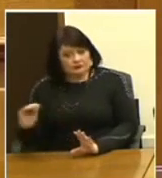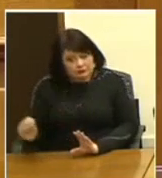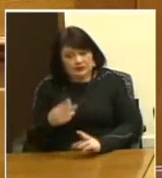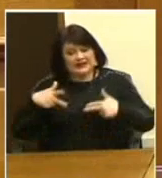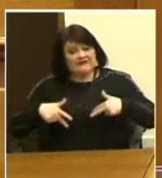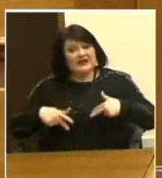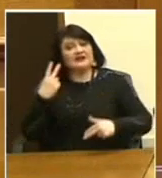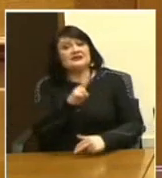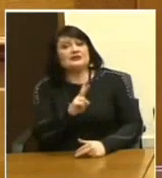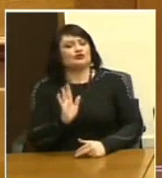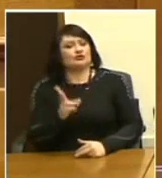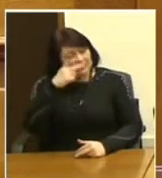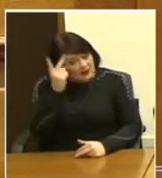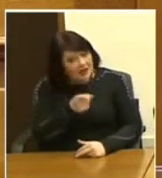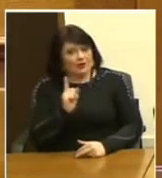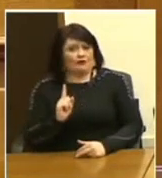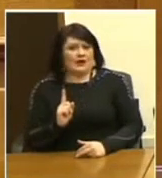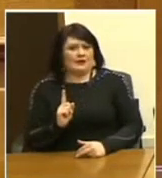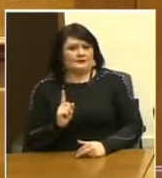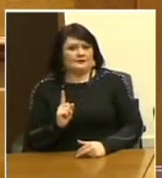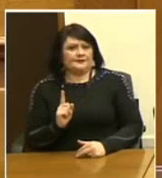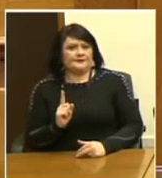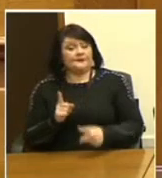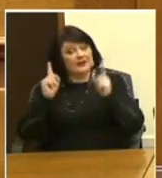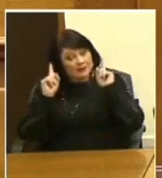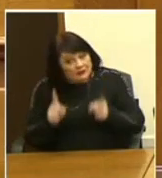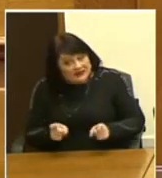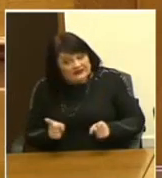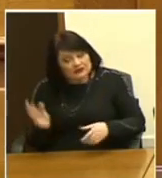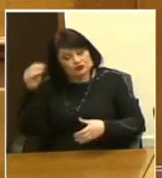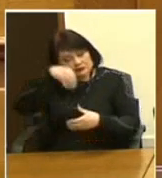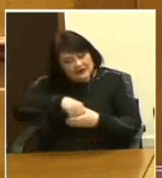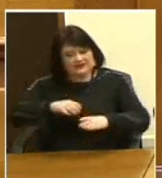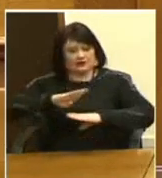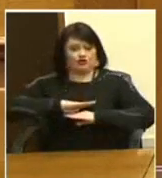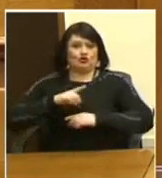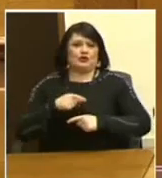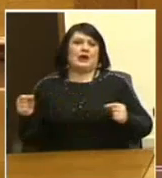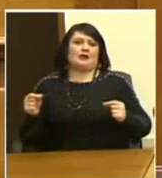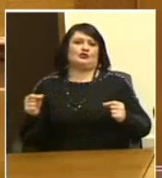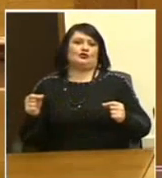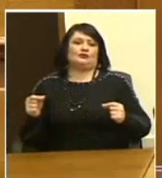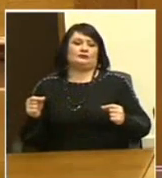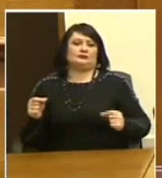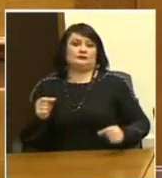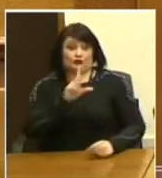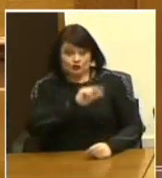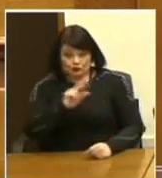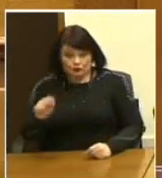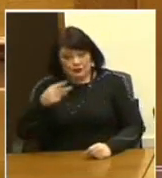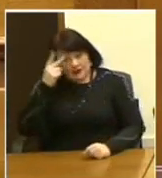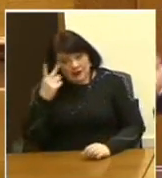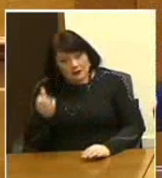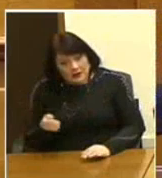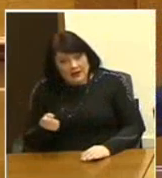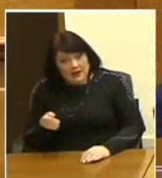τους να αποφασίσουν να ενταχθούν στο ΝΑΤΟ. Όπως κυριαρχικό δικαίωμα είναι και